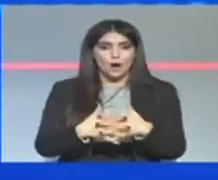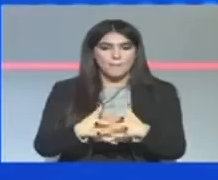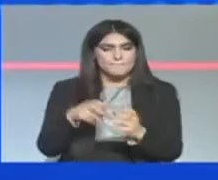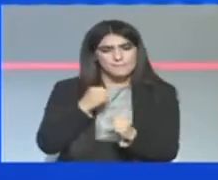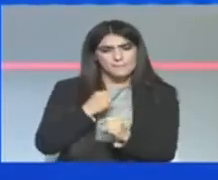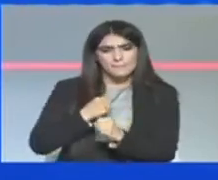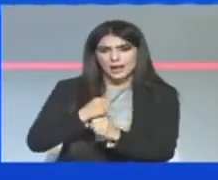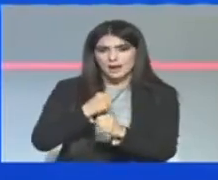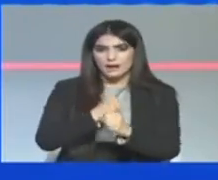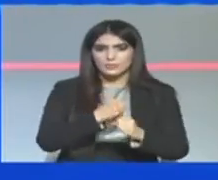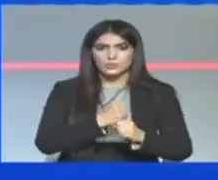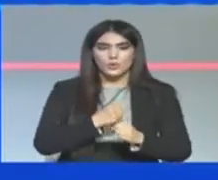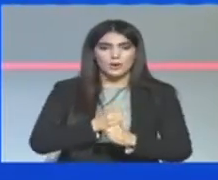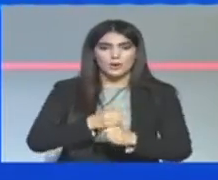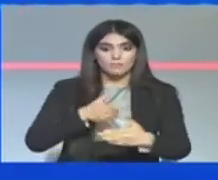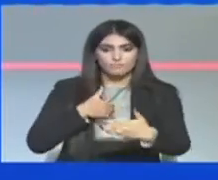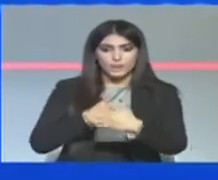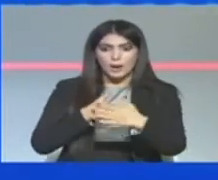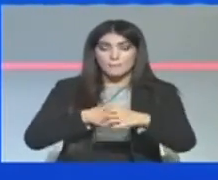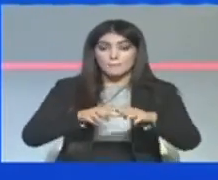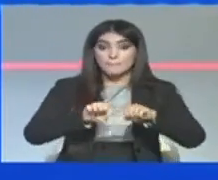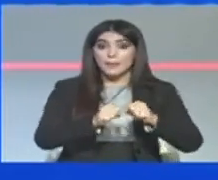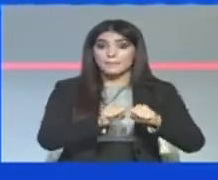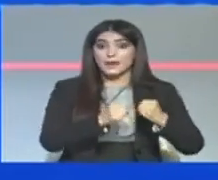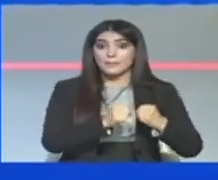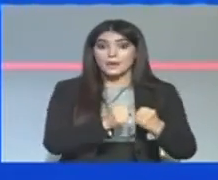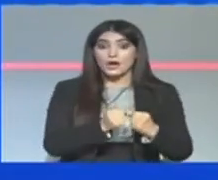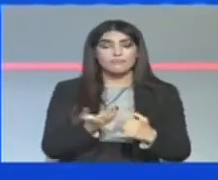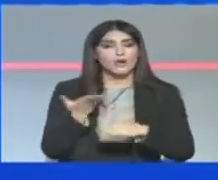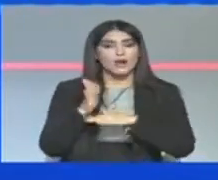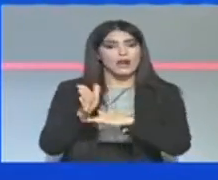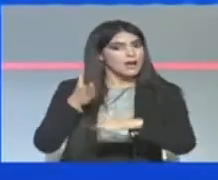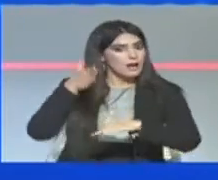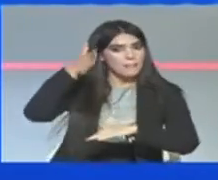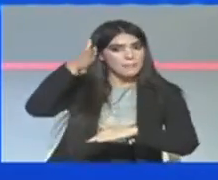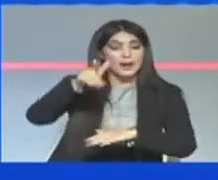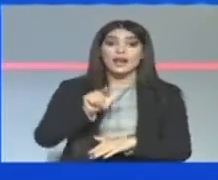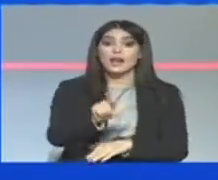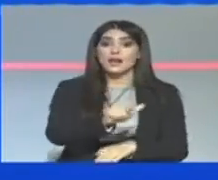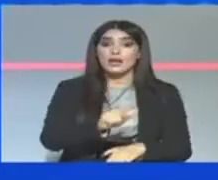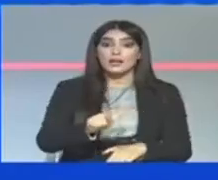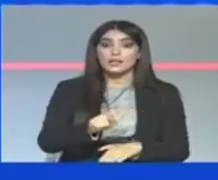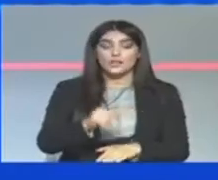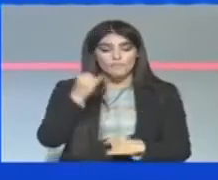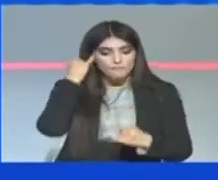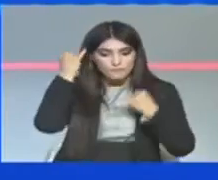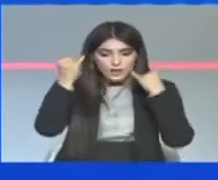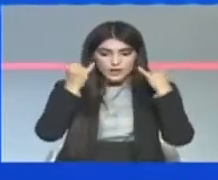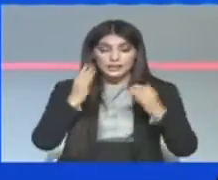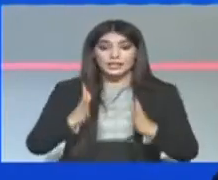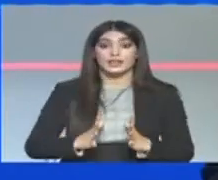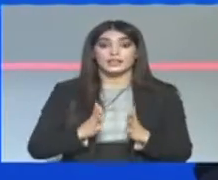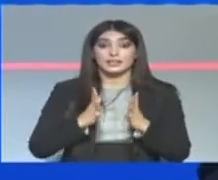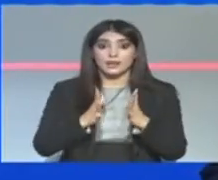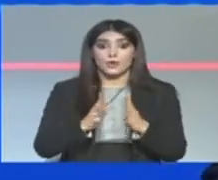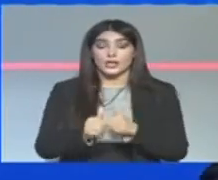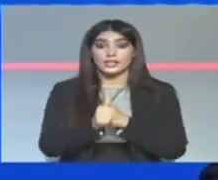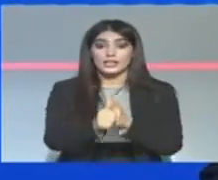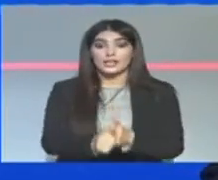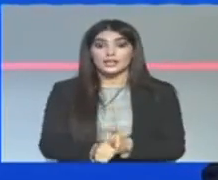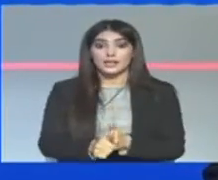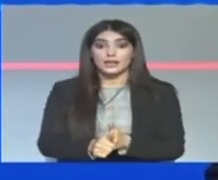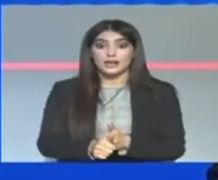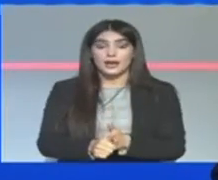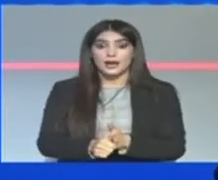تنكسر حواجز المستحيل وينبعث الامل من هنا تنطلق البديله التطوعيه لاهالي منطقه